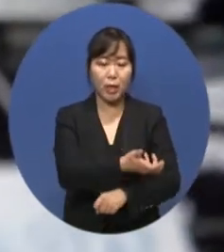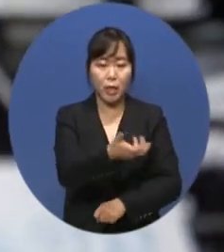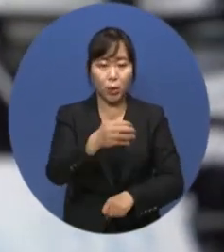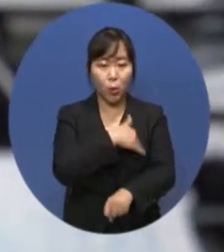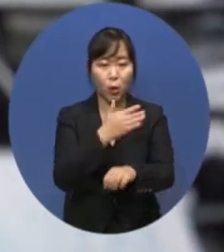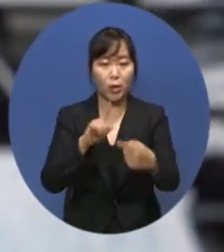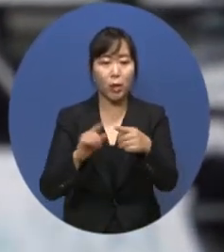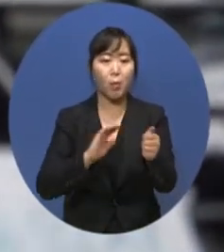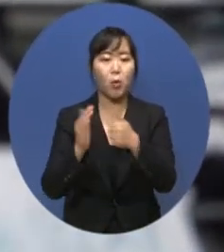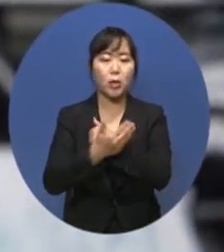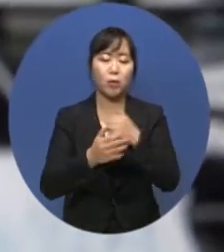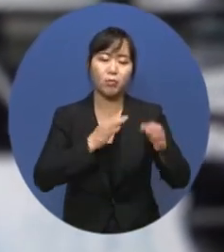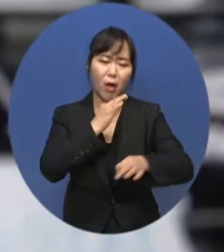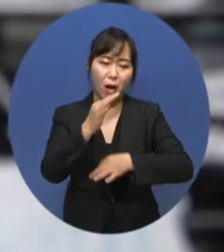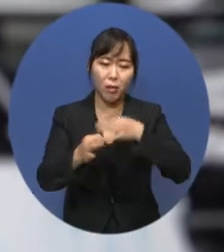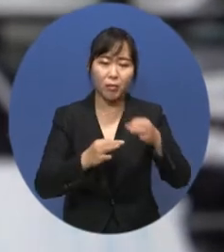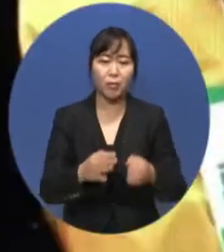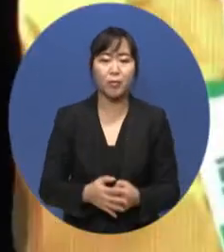보장을 외쳤습니다.